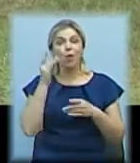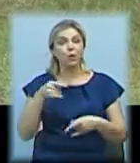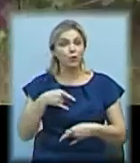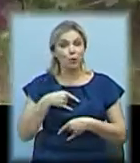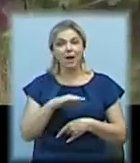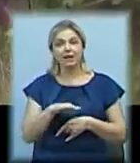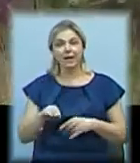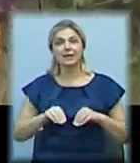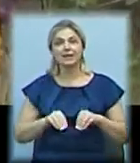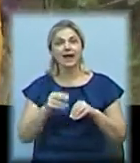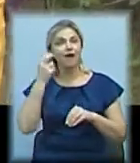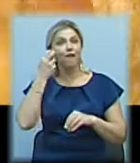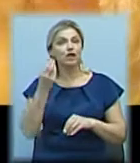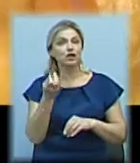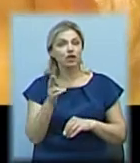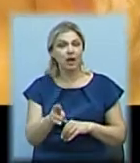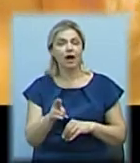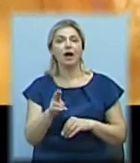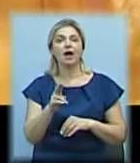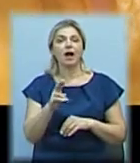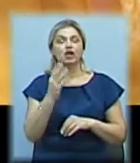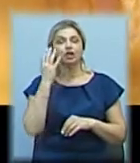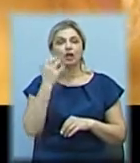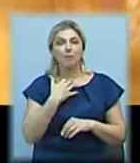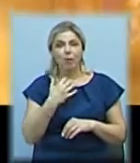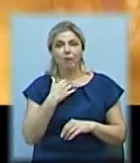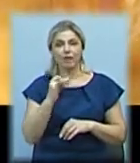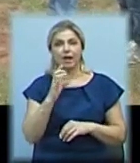діти саджали вишню, глід та берест.